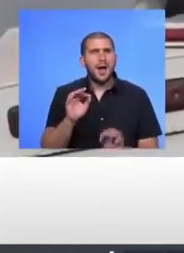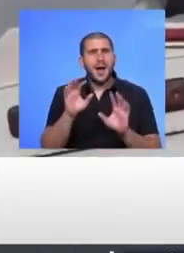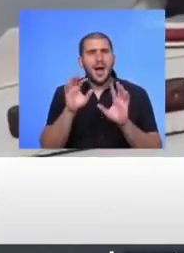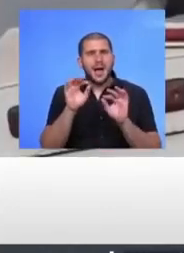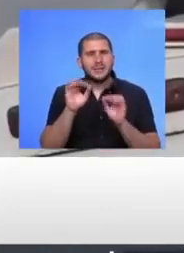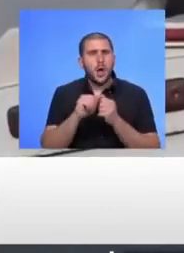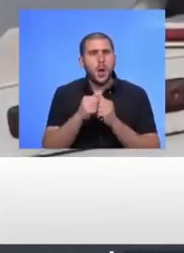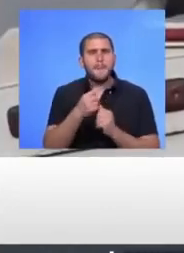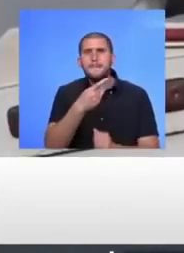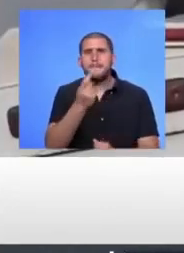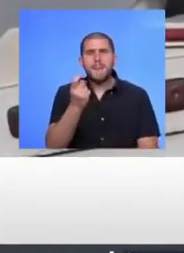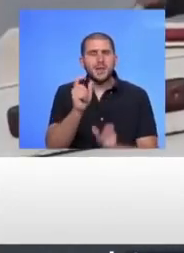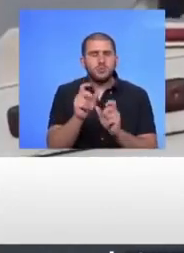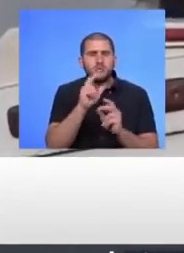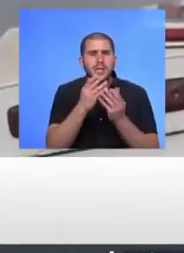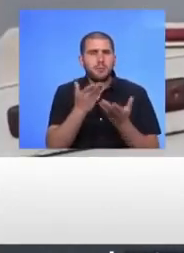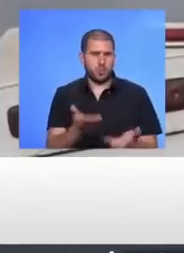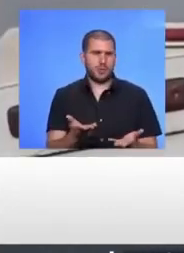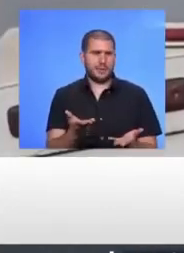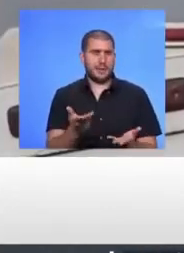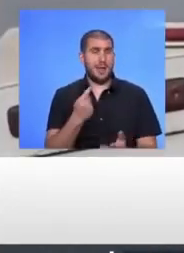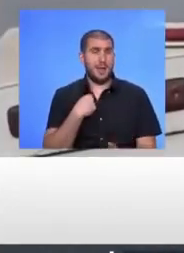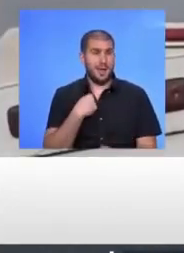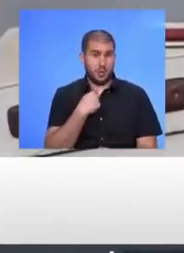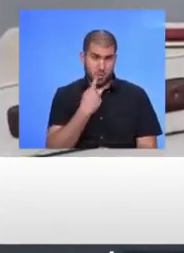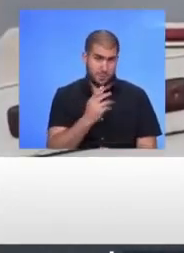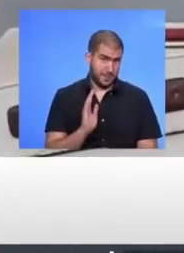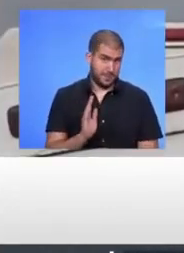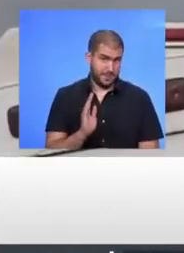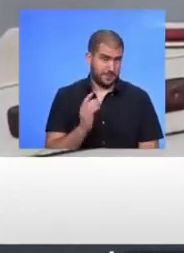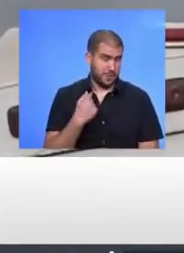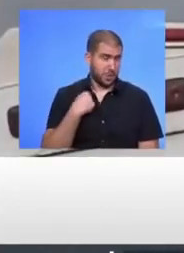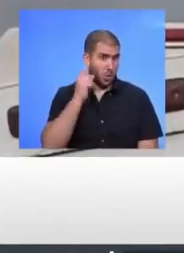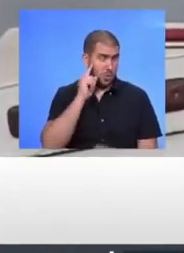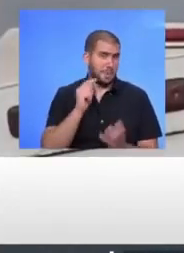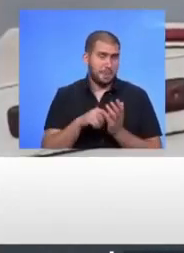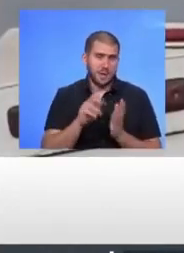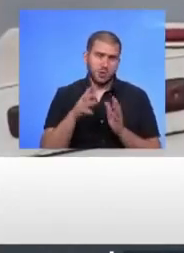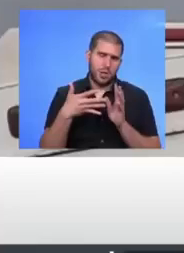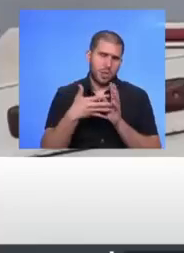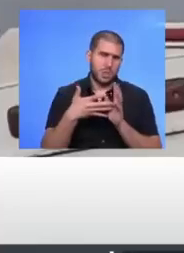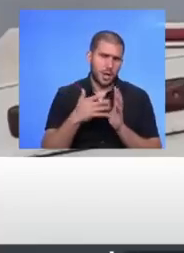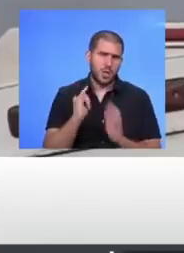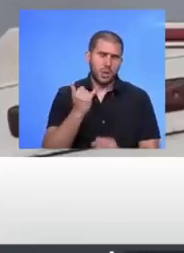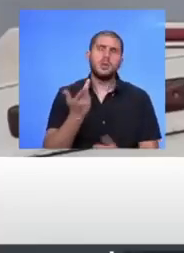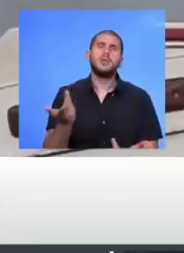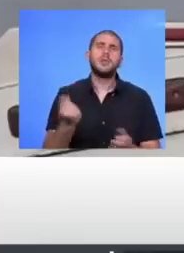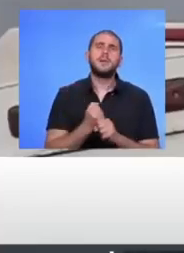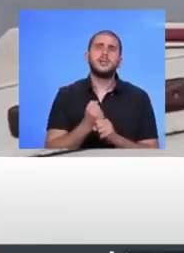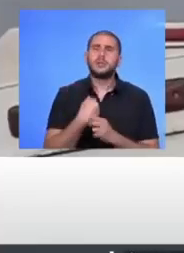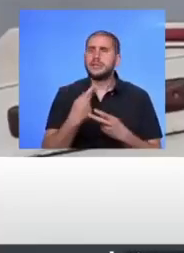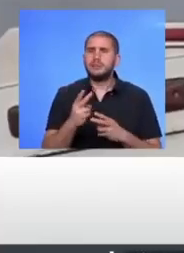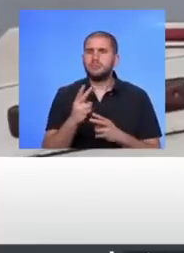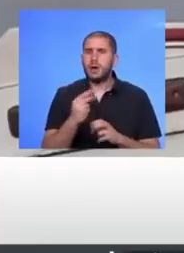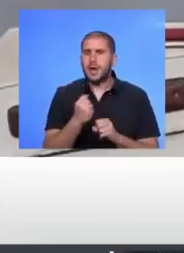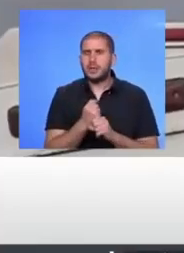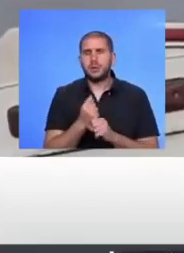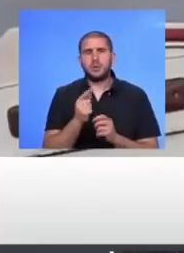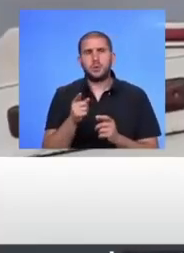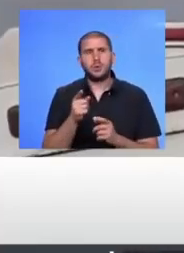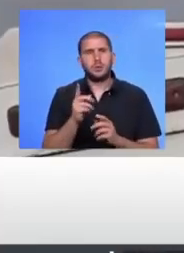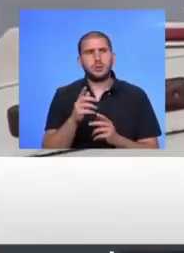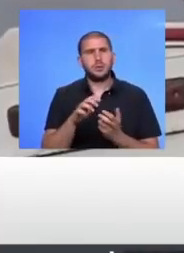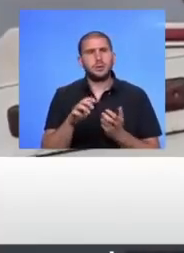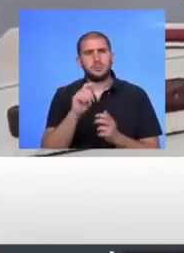100, מישהו שיספר. הזה. עכשיו, אני טוען, אנחנו לא יודעים, כי יש תחקיר, מה לעשות, שאנחנו לא נוכל לעסוק בו, כי הוא היה חלק